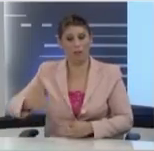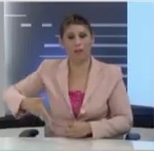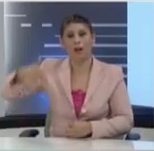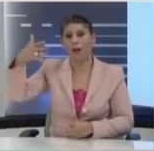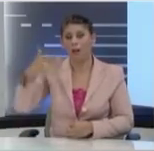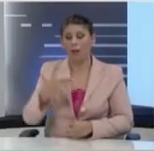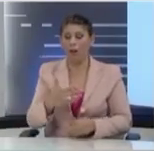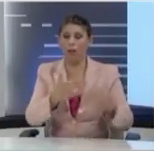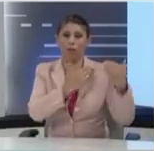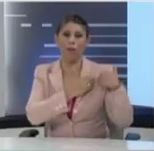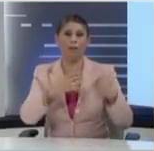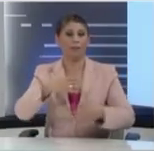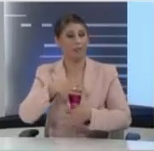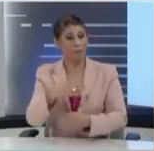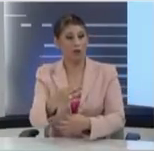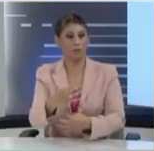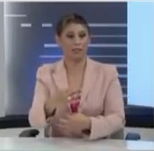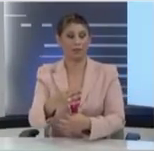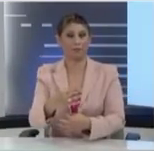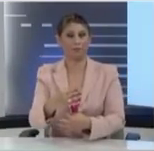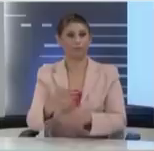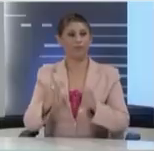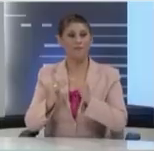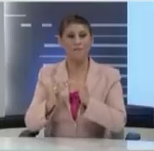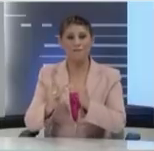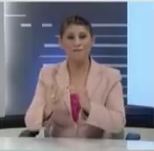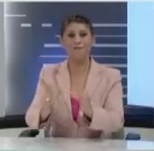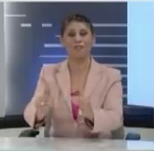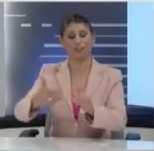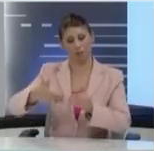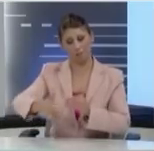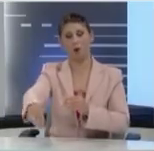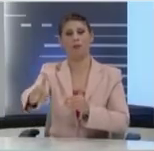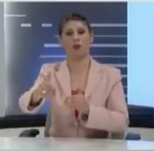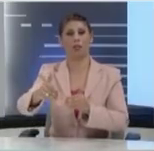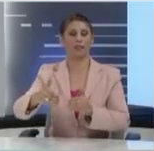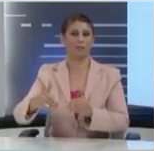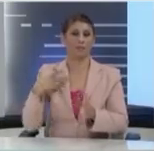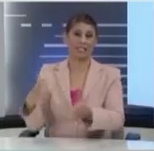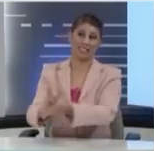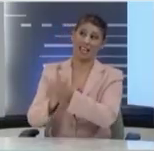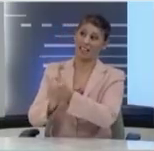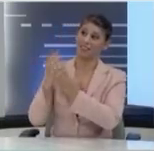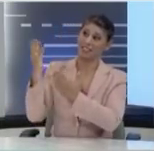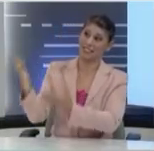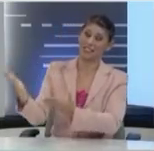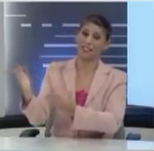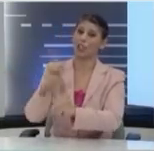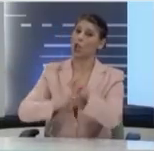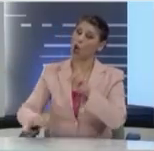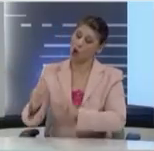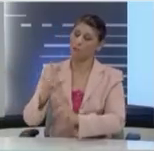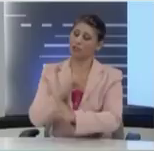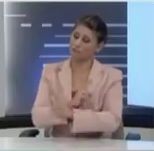να εκπροσωπήσετε και να διατηρήσετε το επόμενο διάστημα. Συγχαρητήρια σε εσάς και σε όσους σας